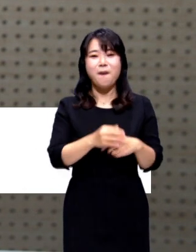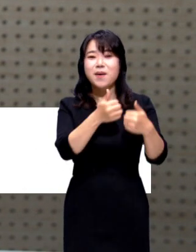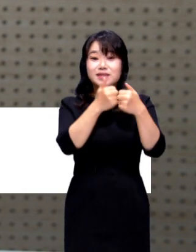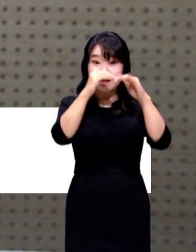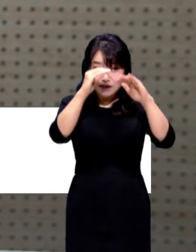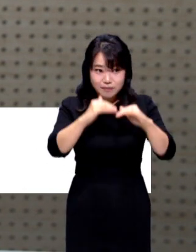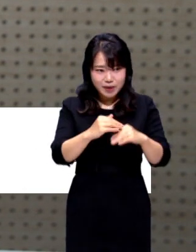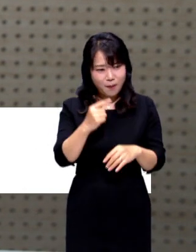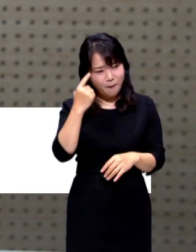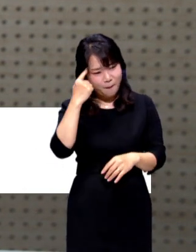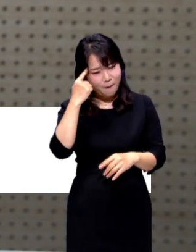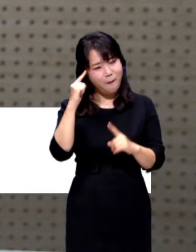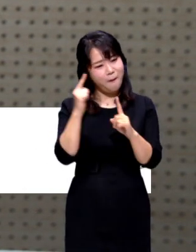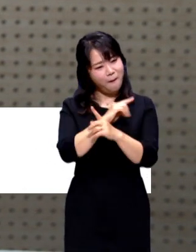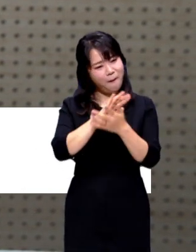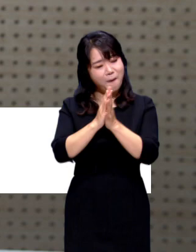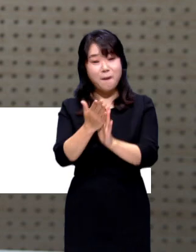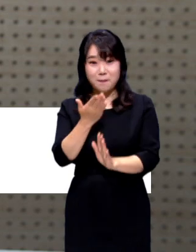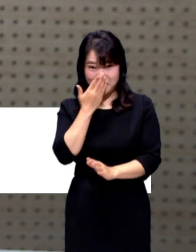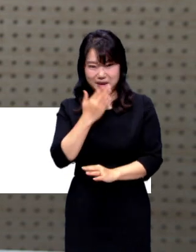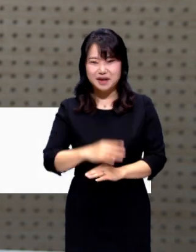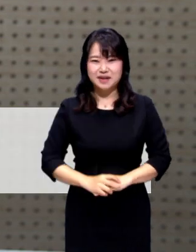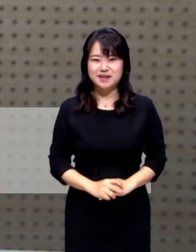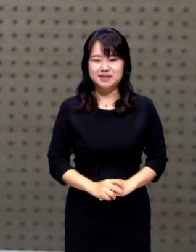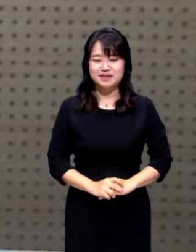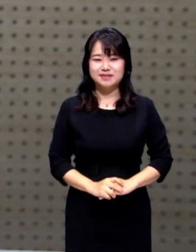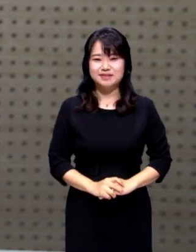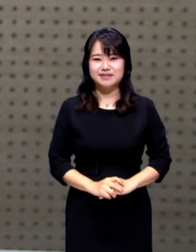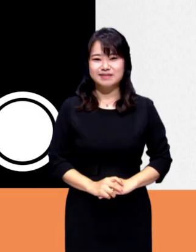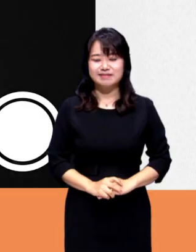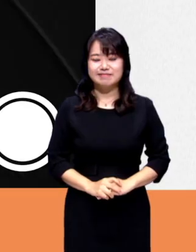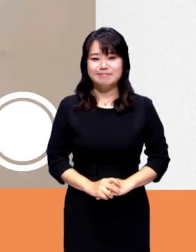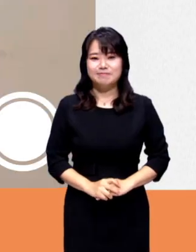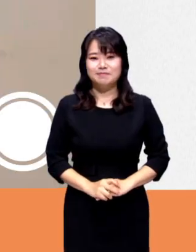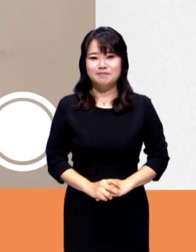새로운 모습들을 많이 전할 수 있는 것 같습니다.